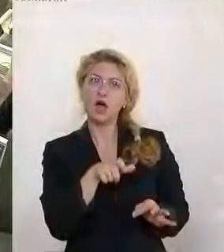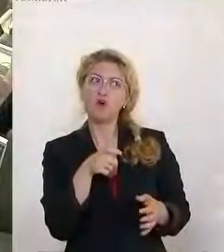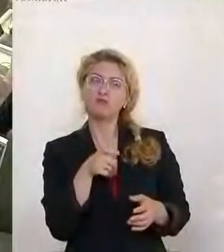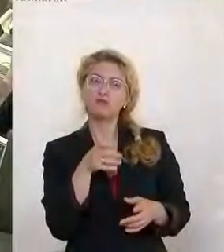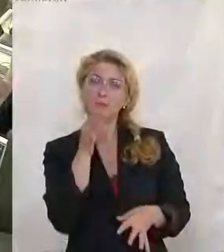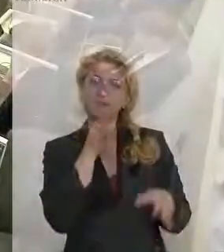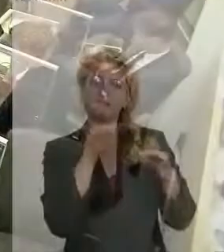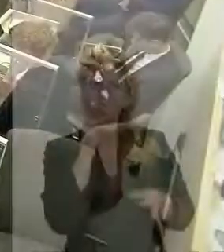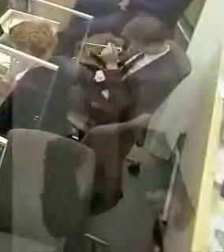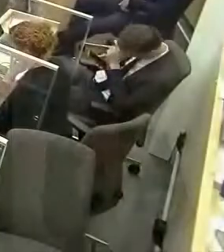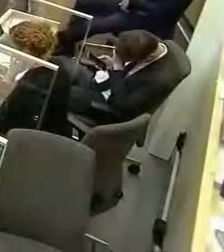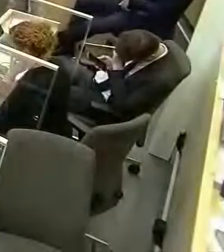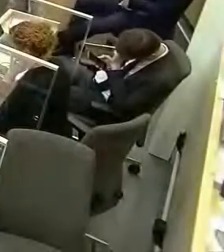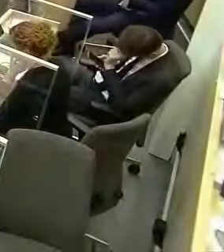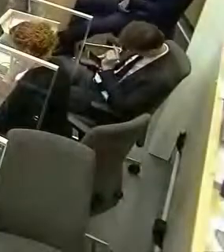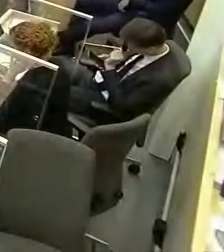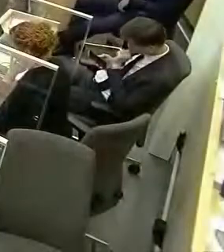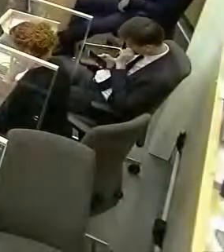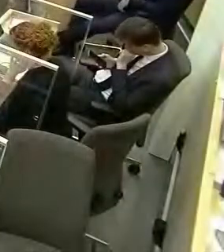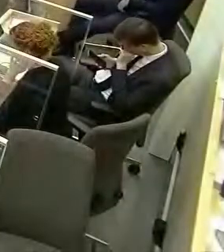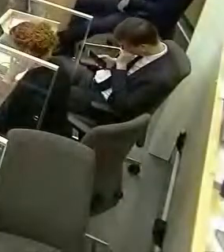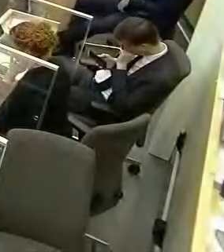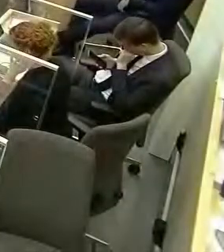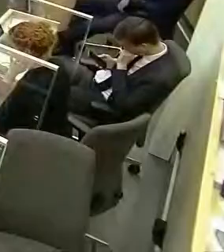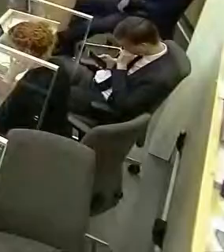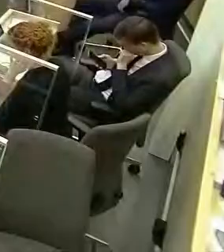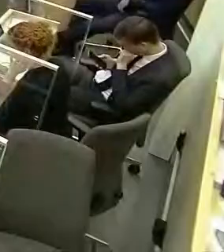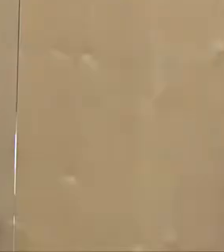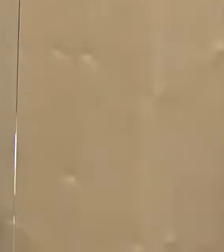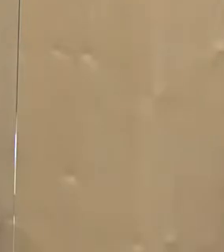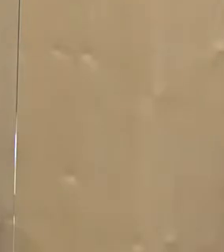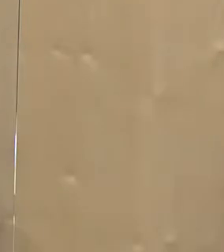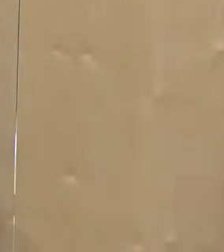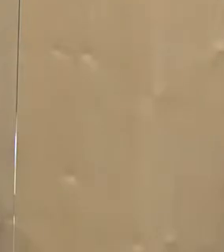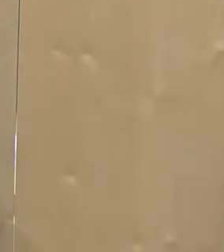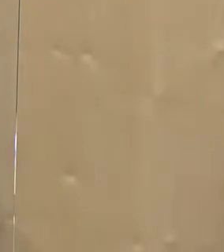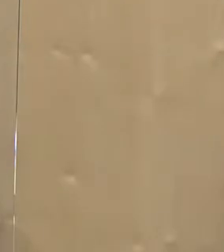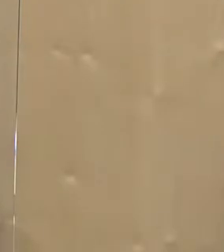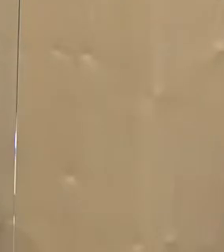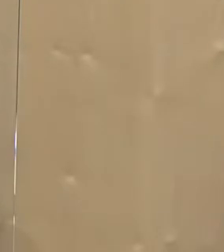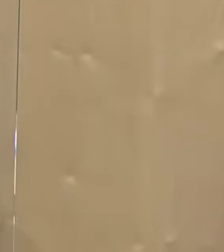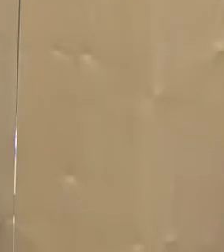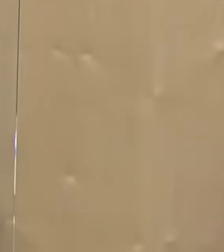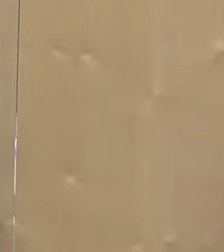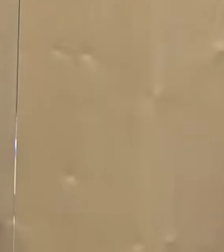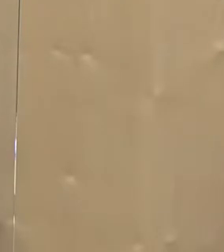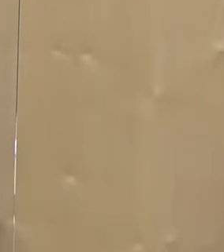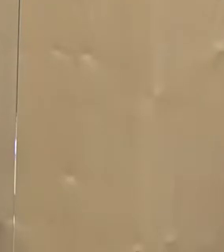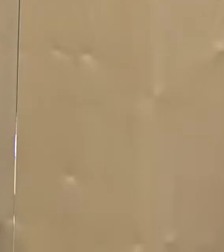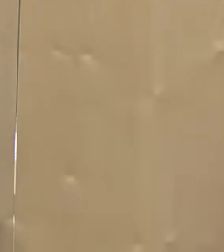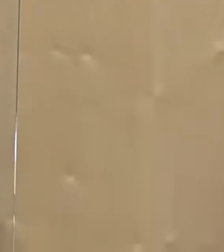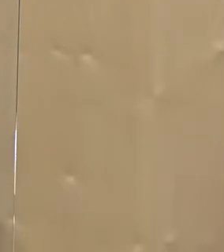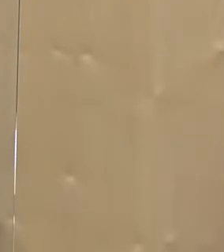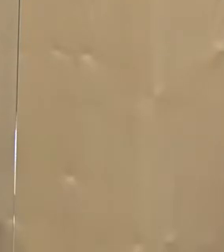ein Beispiel. Es hat sich insgesamt der Einblick durch die Akten, die wir hatten im U-Ausschuss, erhärtet, dass es ganz klar ist, dass eine Partei, nämlich die